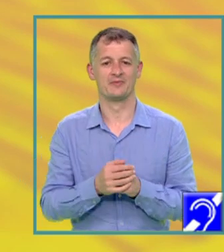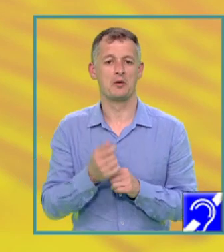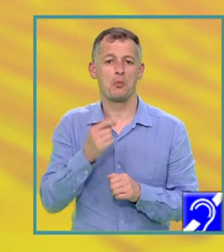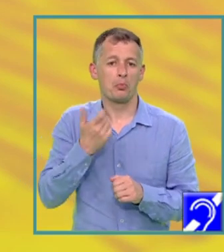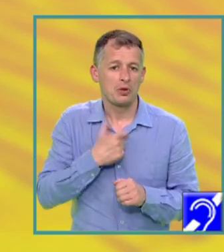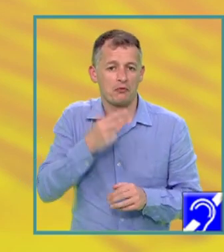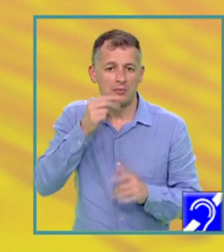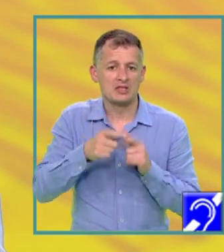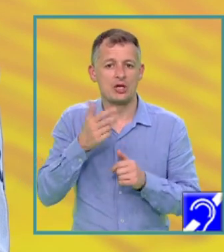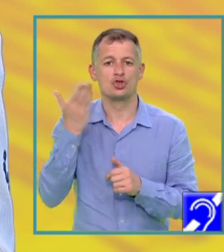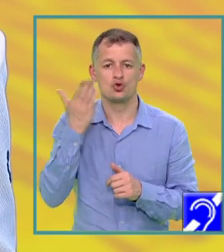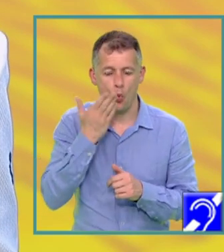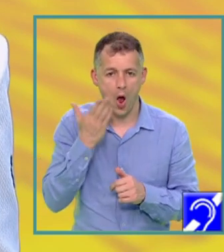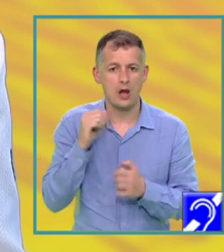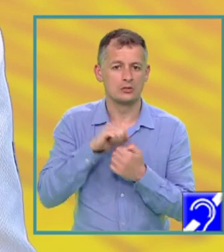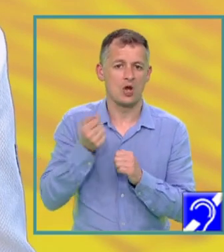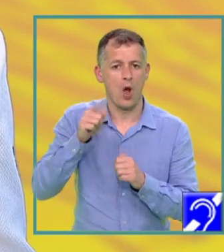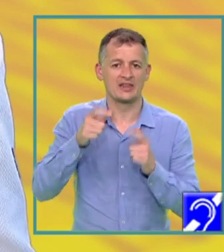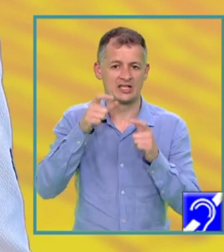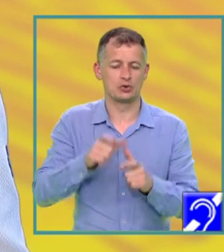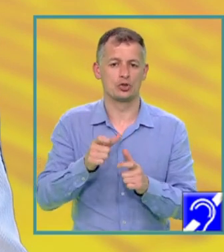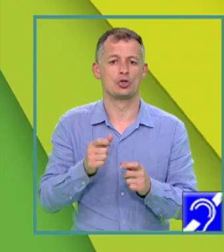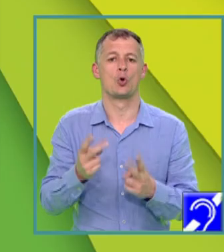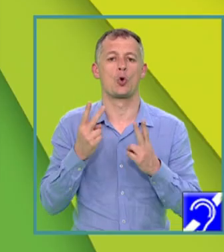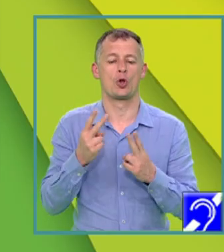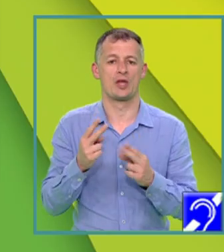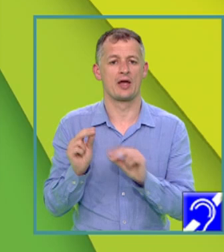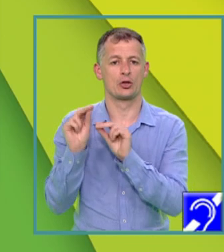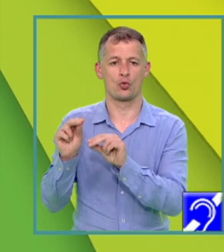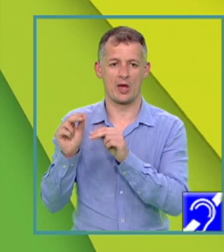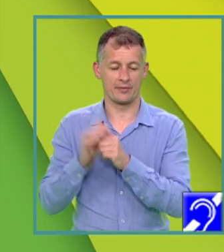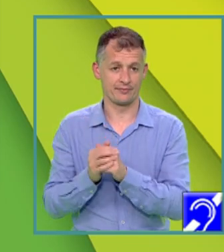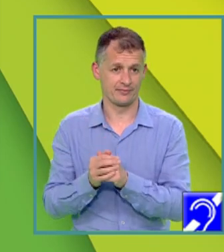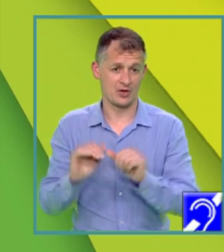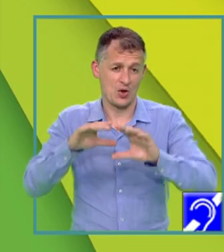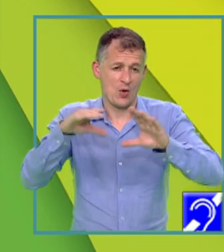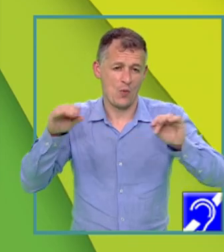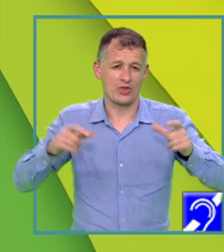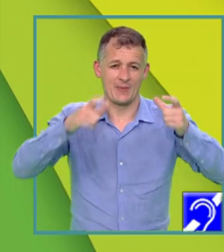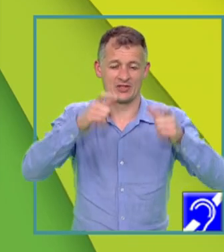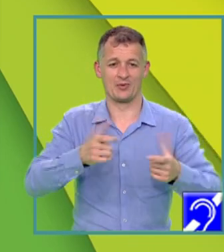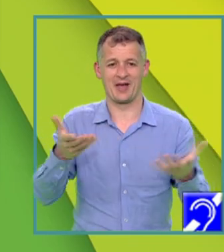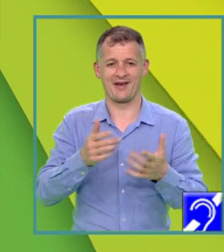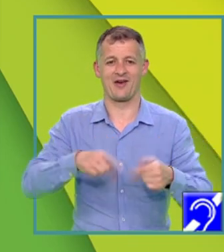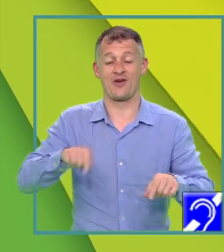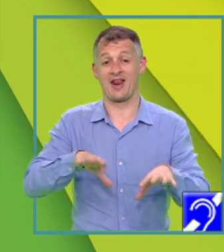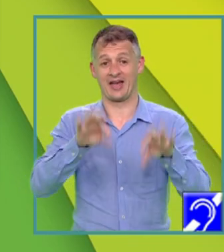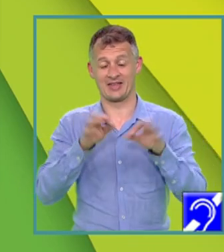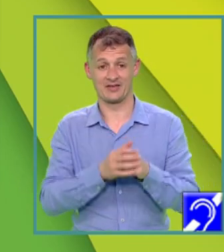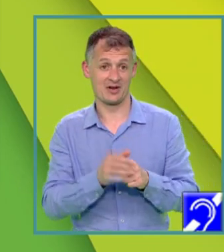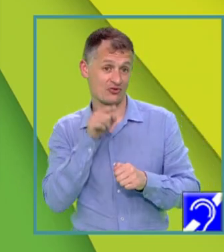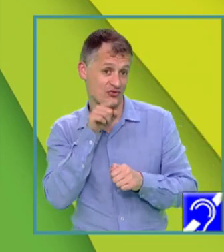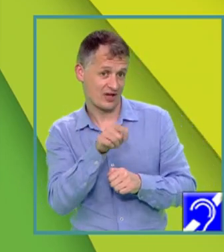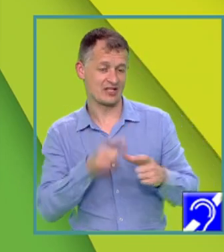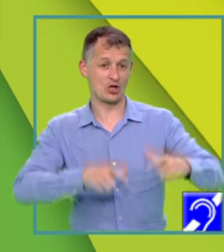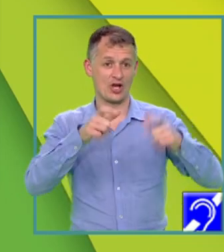școală și alte instituții cu rol de îndrumare. În multitudinea instituțiilor pe care le identificăm, identificăm și acea